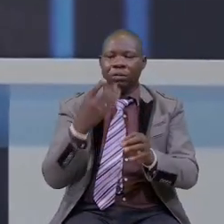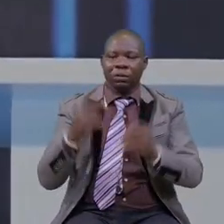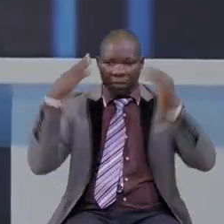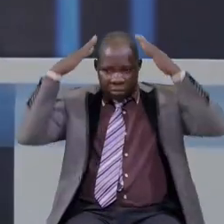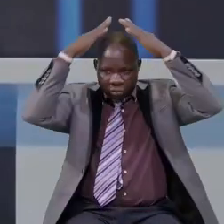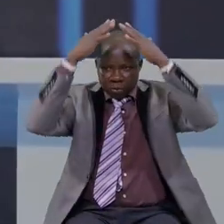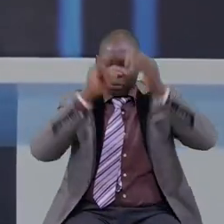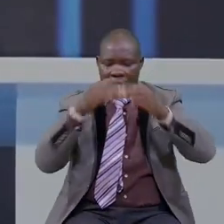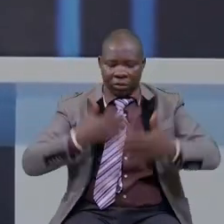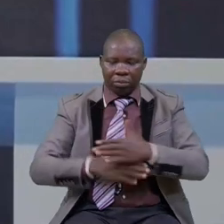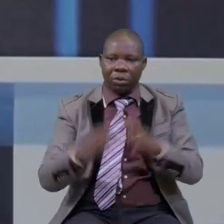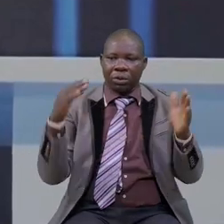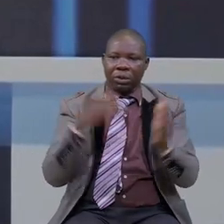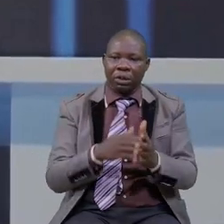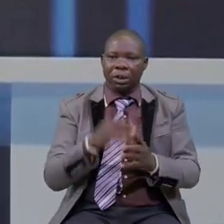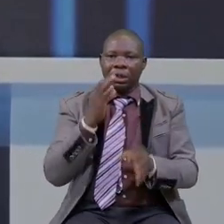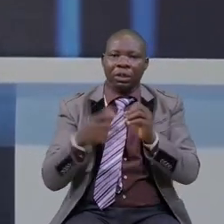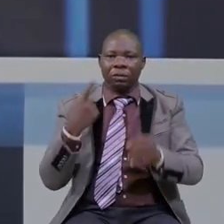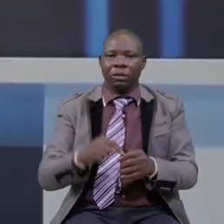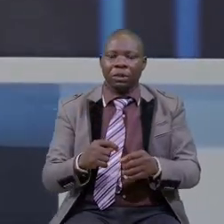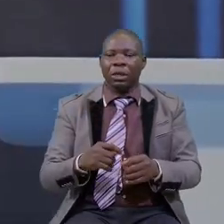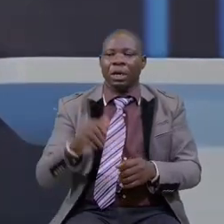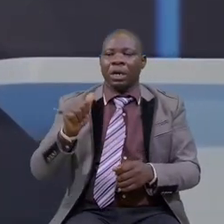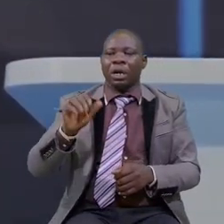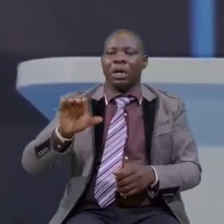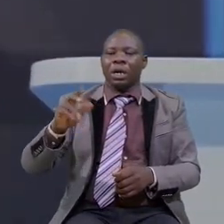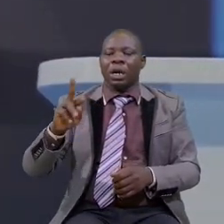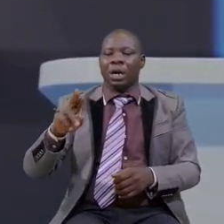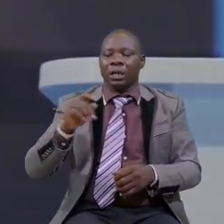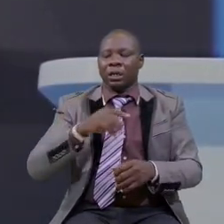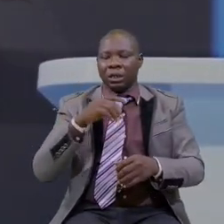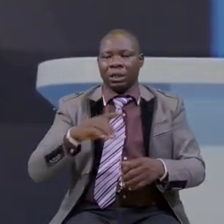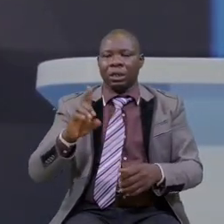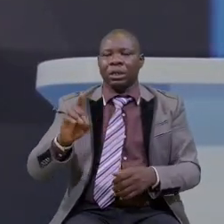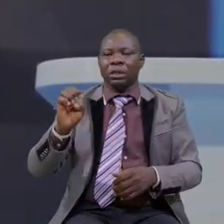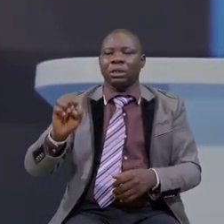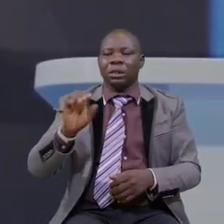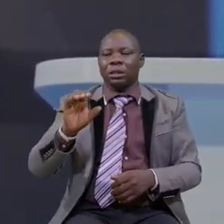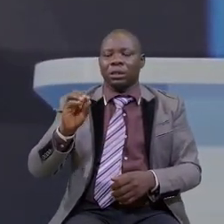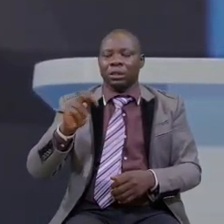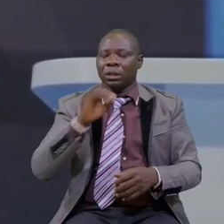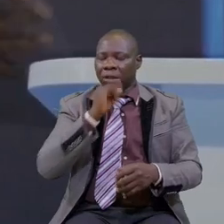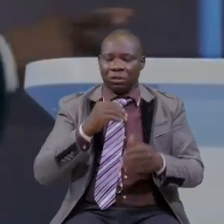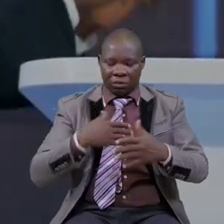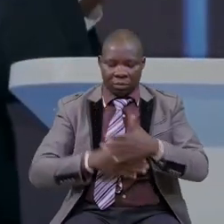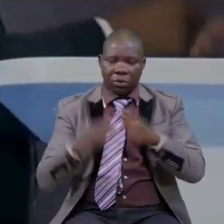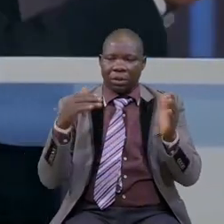est né de nouveau, si l'archevêque est né de nouveau, si